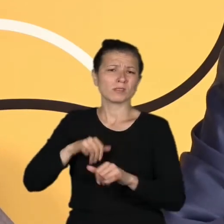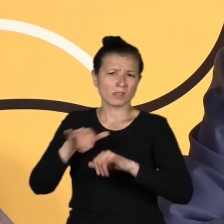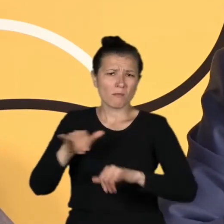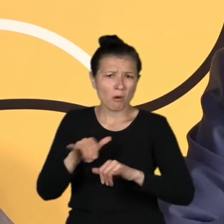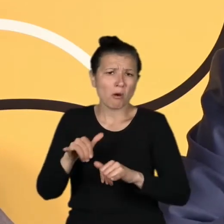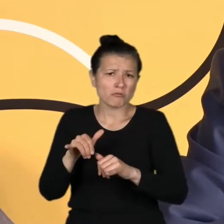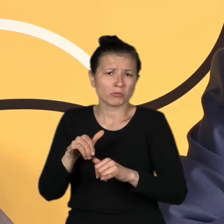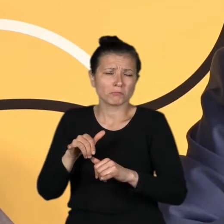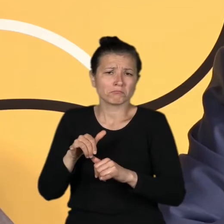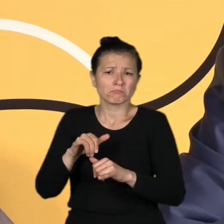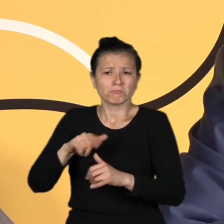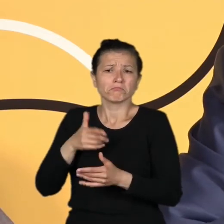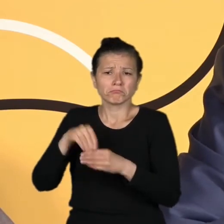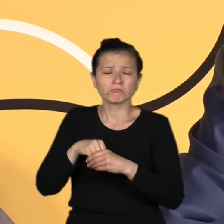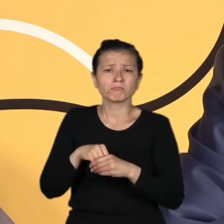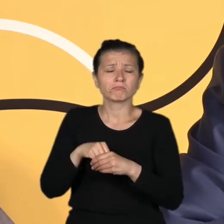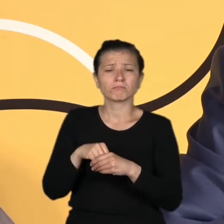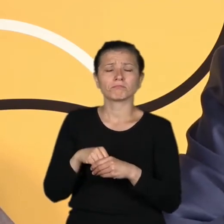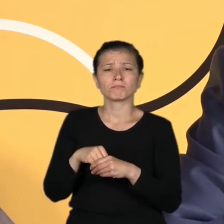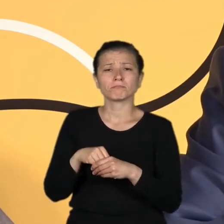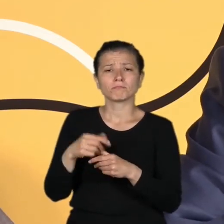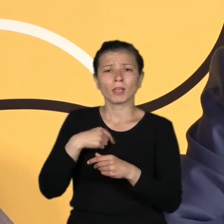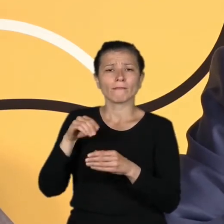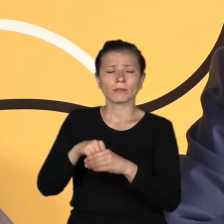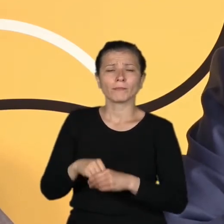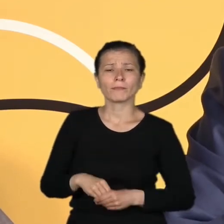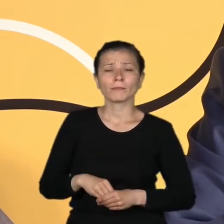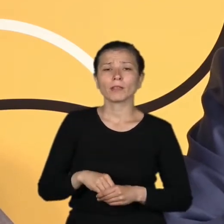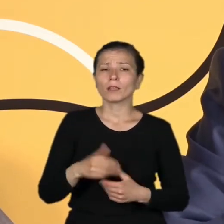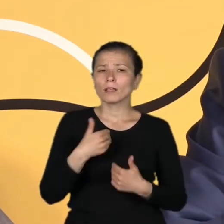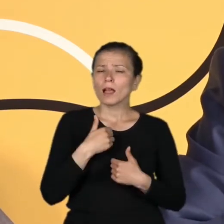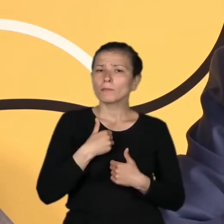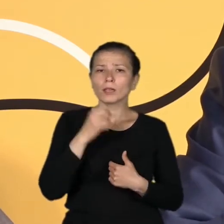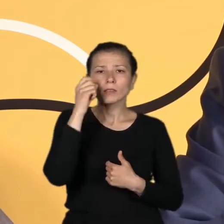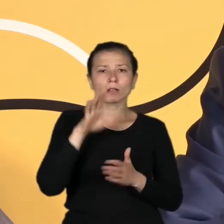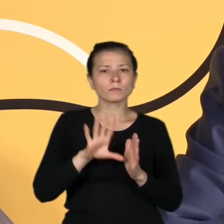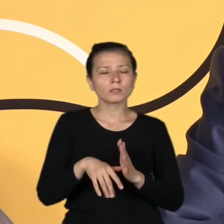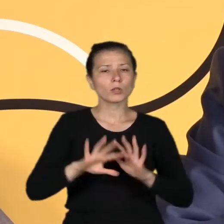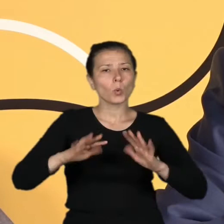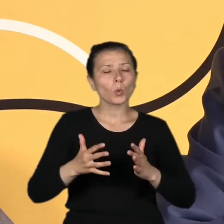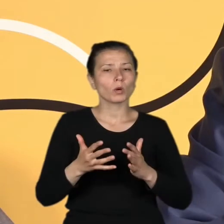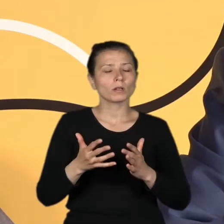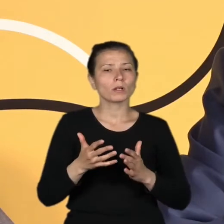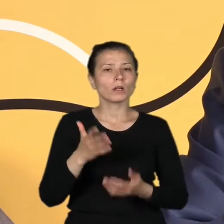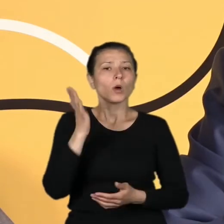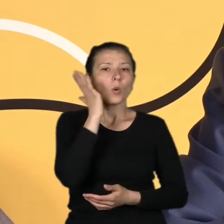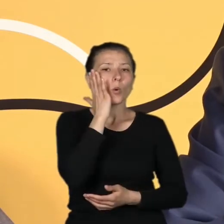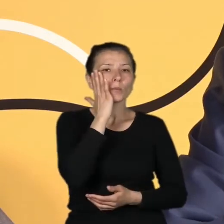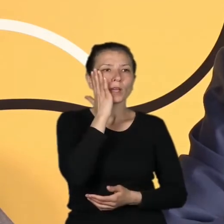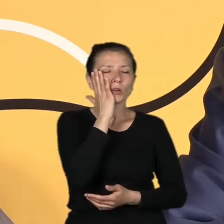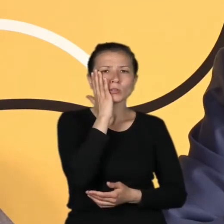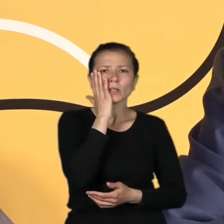Do takiego się zaliczam i dla mnie inteligencja miasta to umiejętność